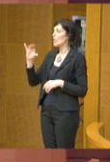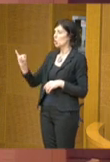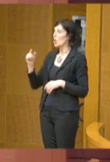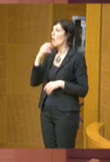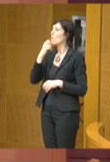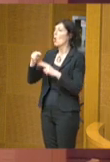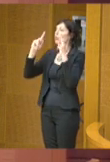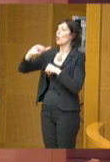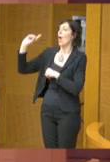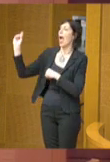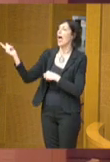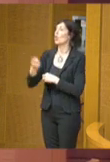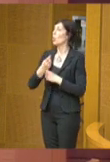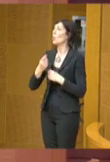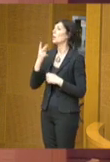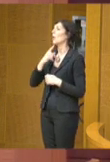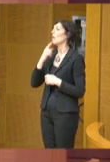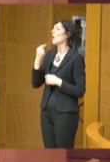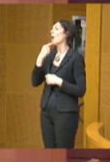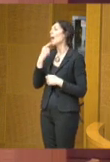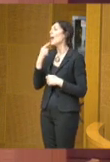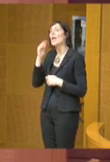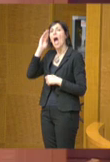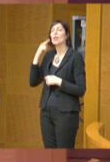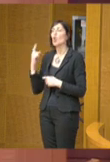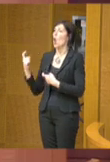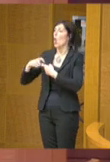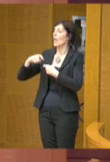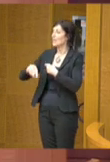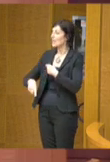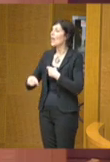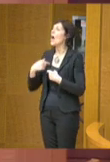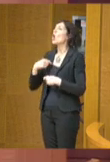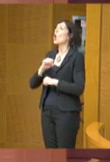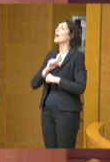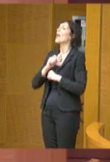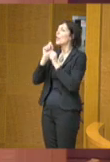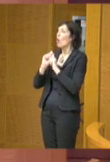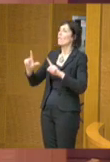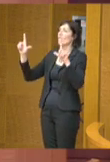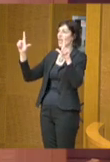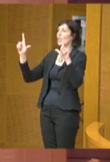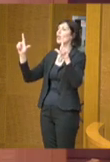un saluto a chi ci ascolta online. Credo che il nostro video sia stato